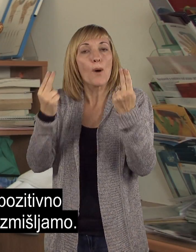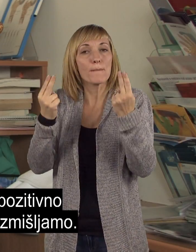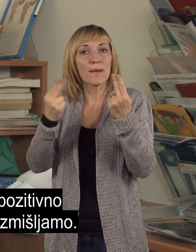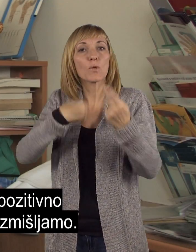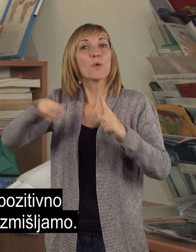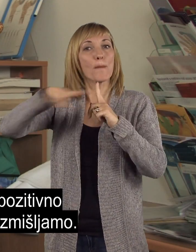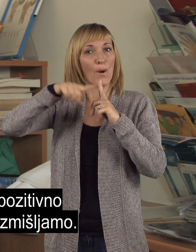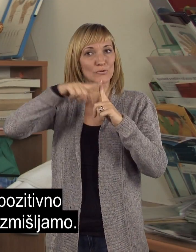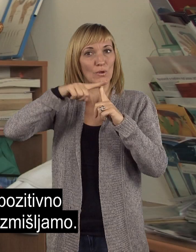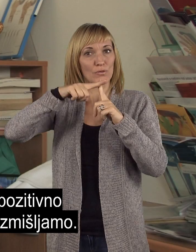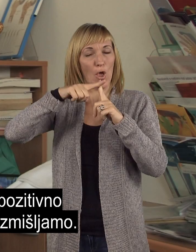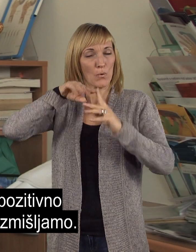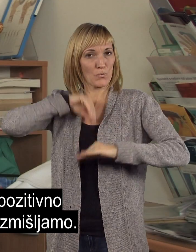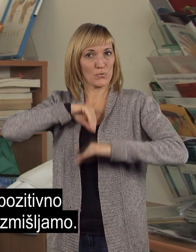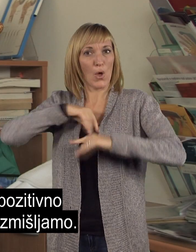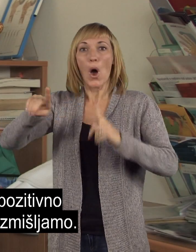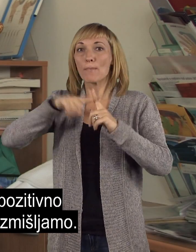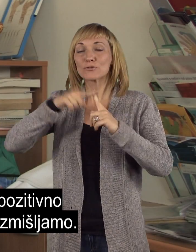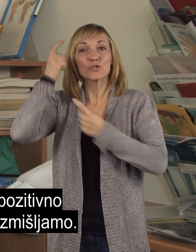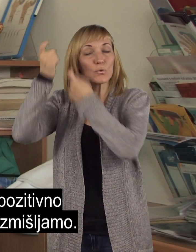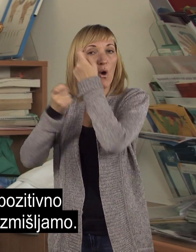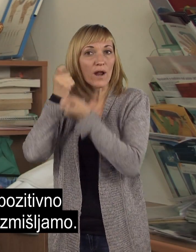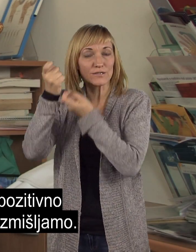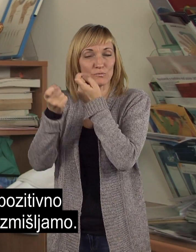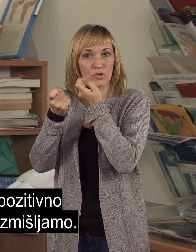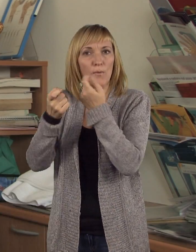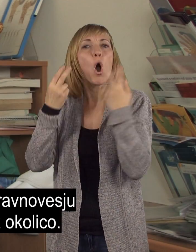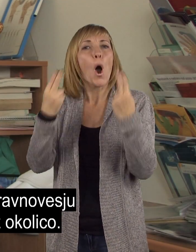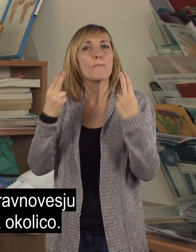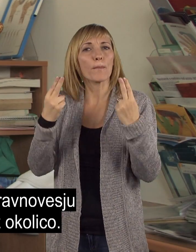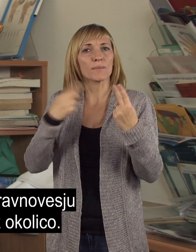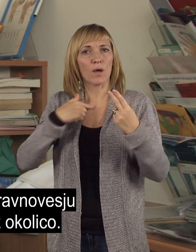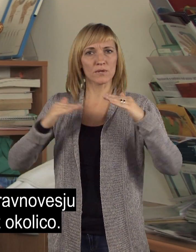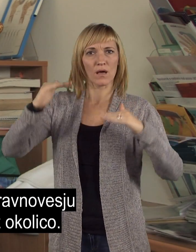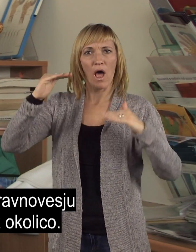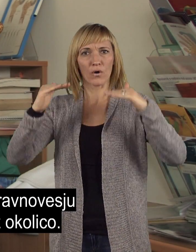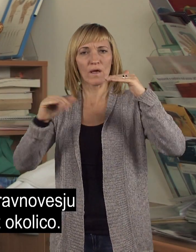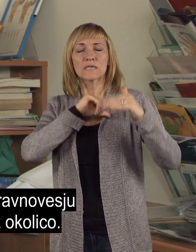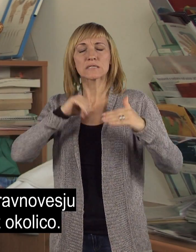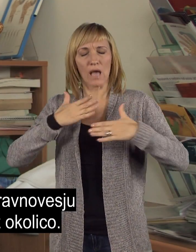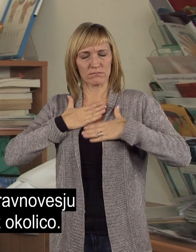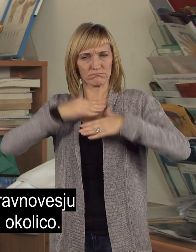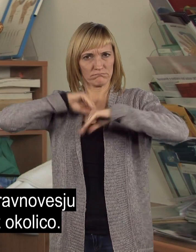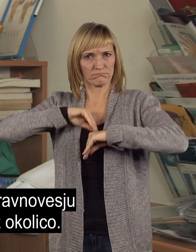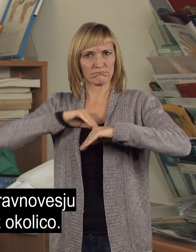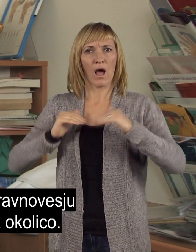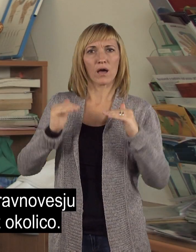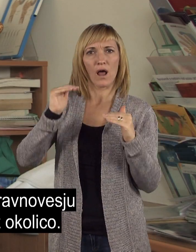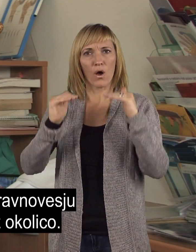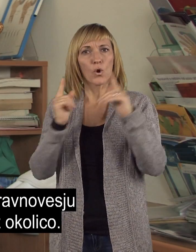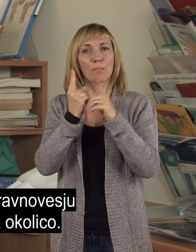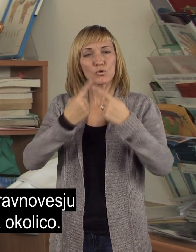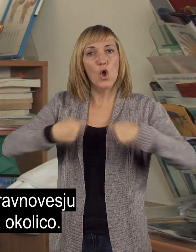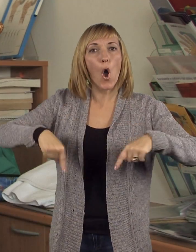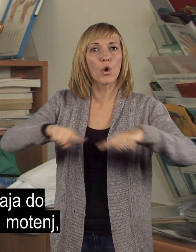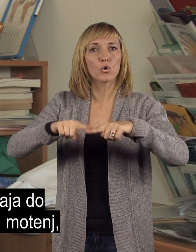Pomembno je, da smo pozitivno nastrojeni, da pozitivno razmišljamo. Pomembno je, da smo v ravnovesju najprej sami s sabo, pa tudi z